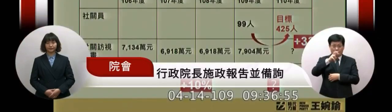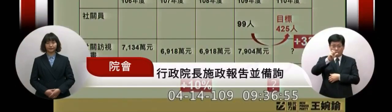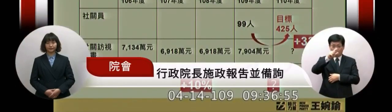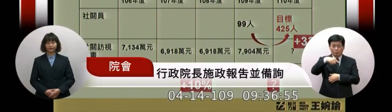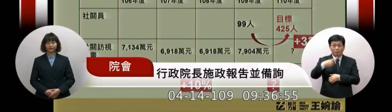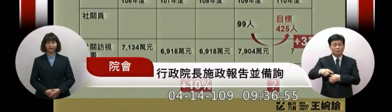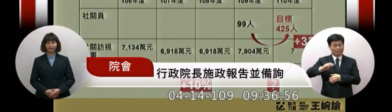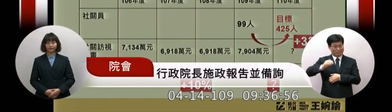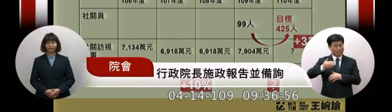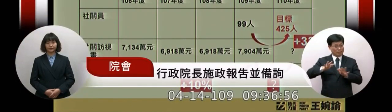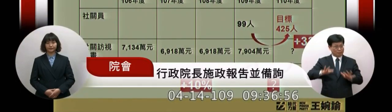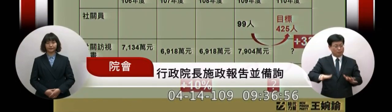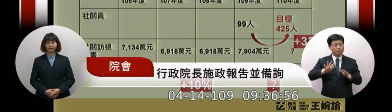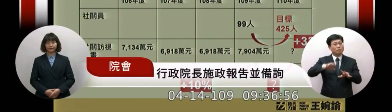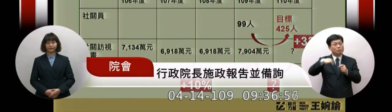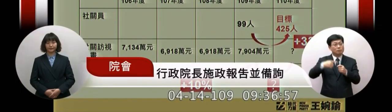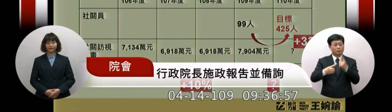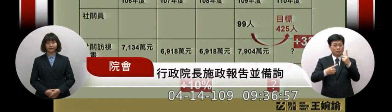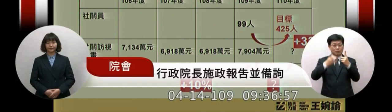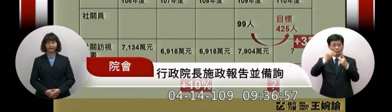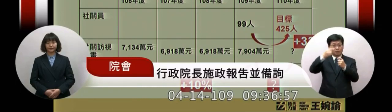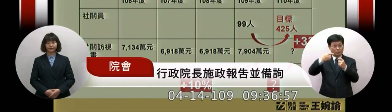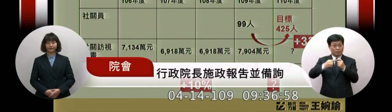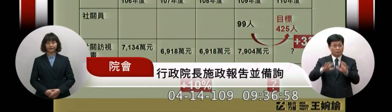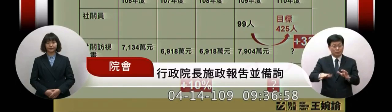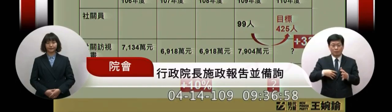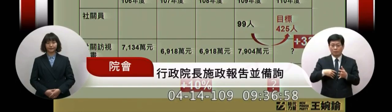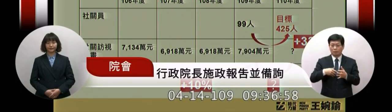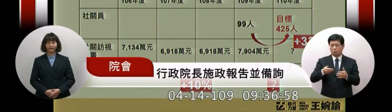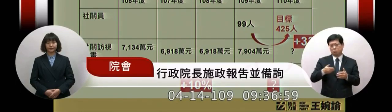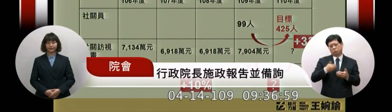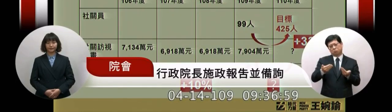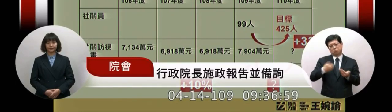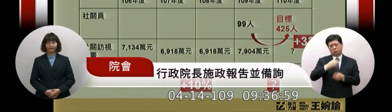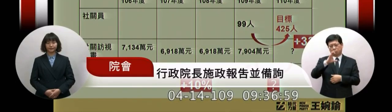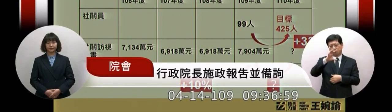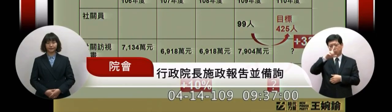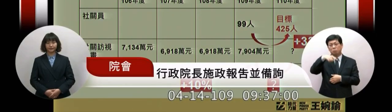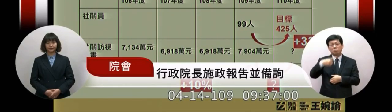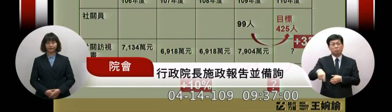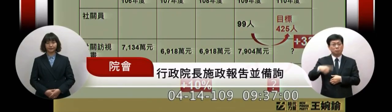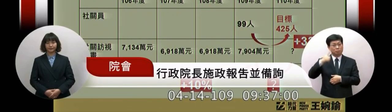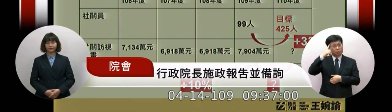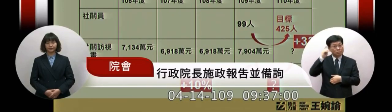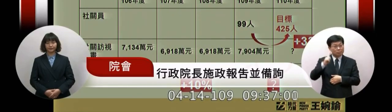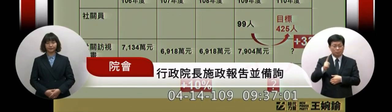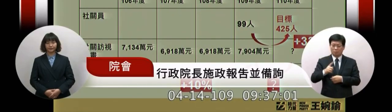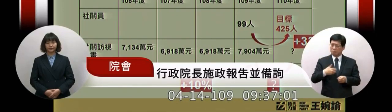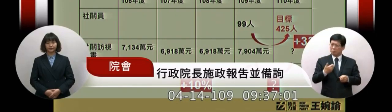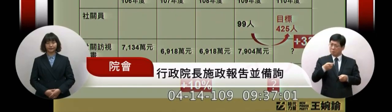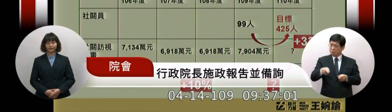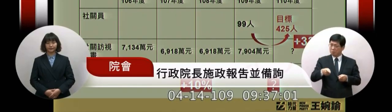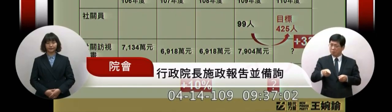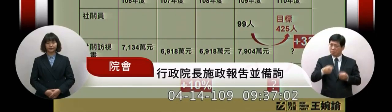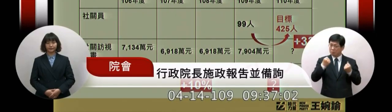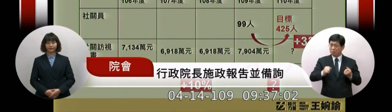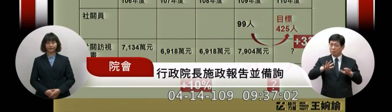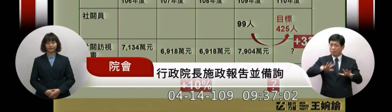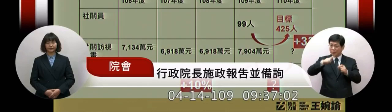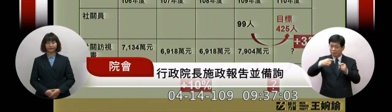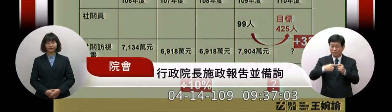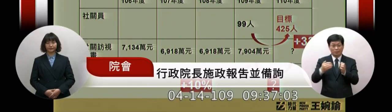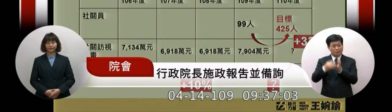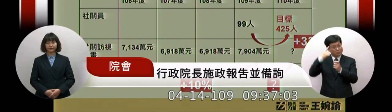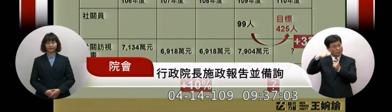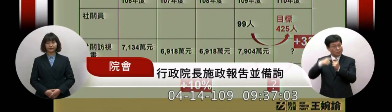425人，但以目前今年也就是109年，现在目前只有99人。意思是说不是很确定，这个意思是不是说在今年到明年